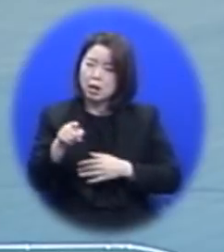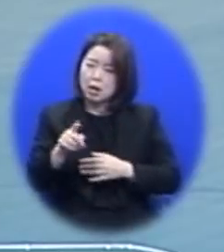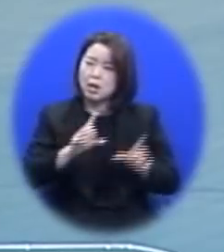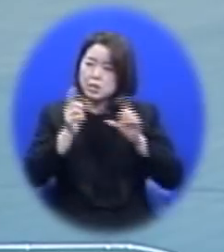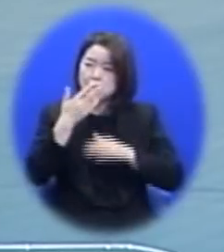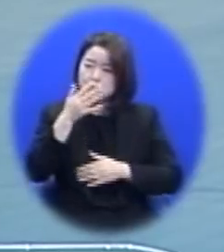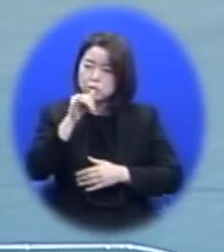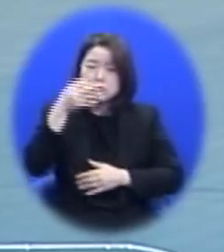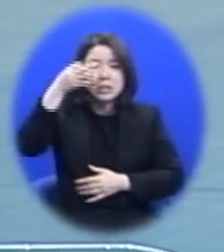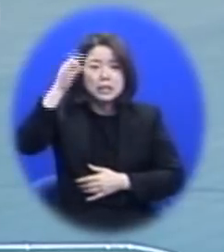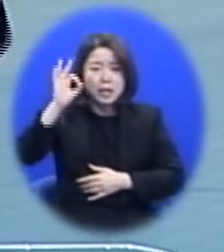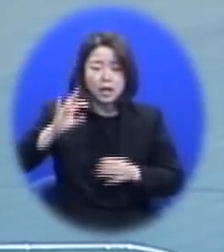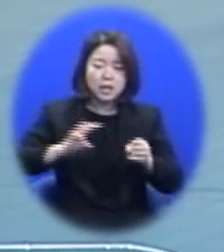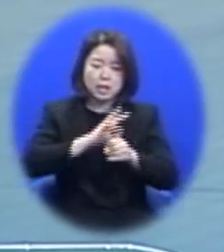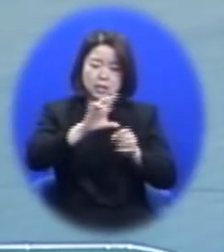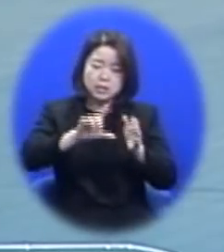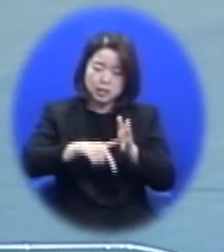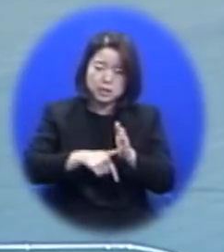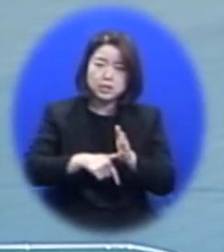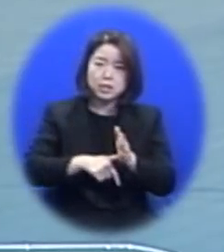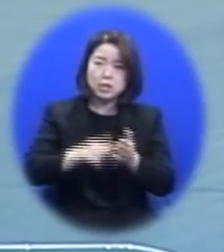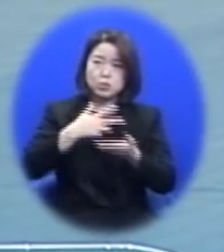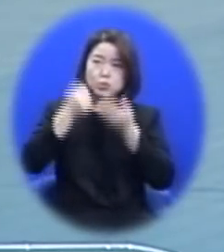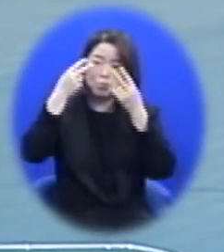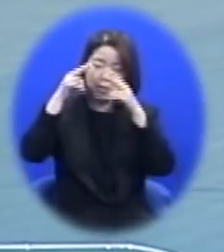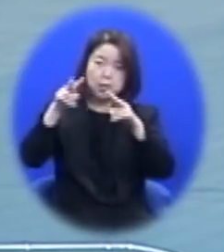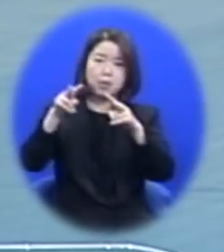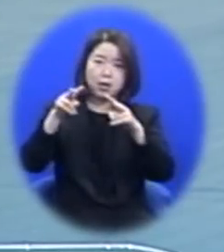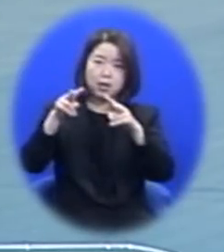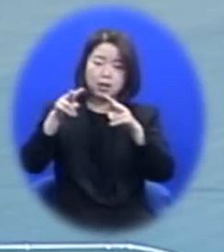깨우쳐 주시기를 24시간 주님을 바라보라는 것입니다.